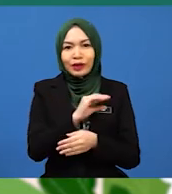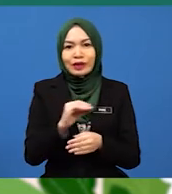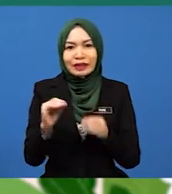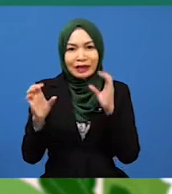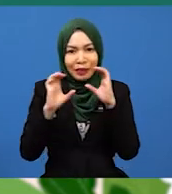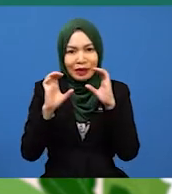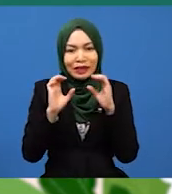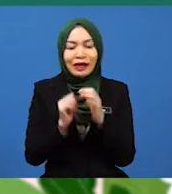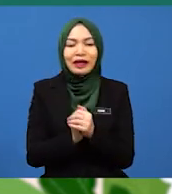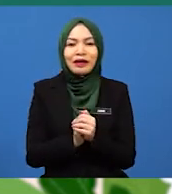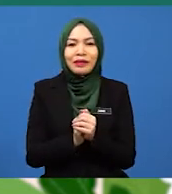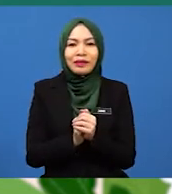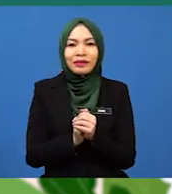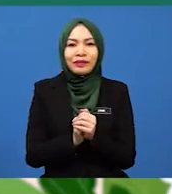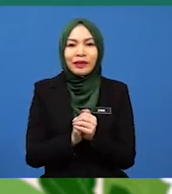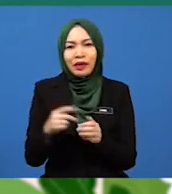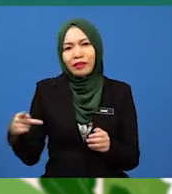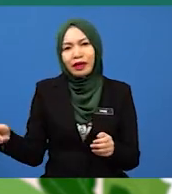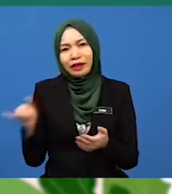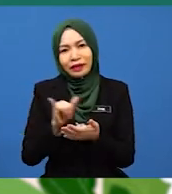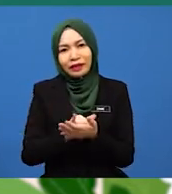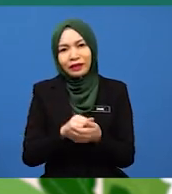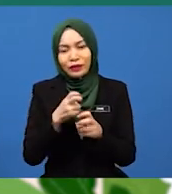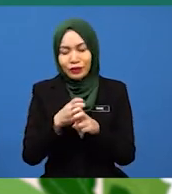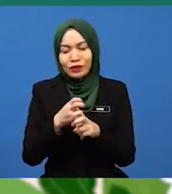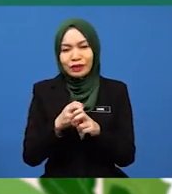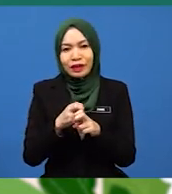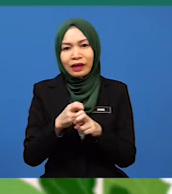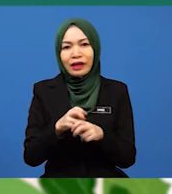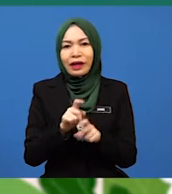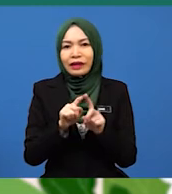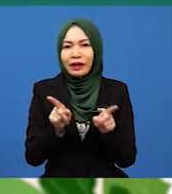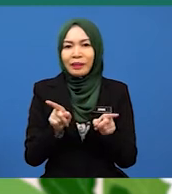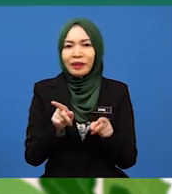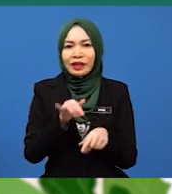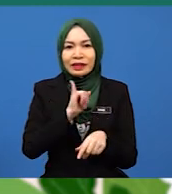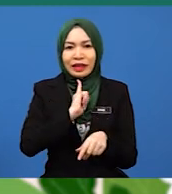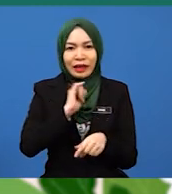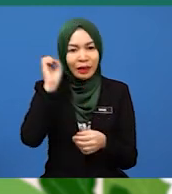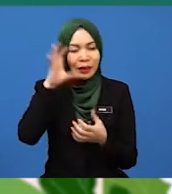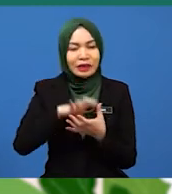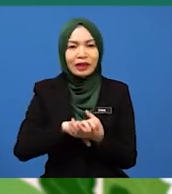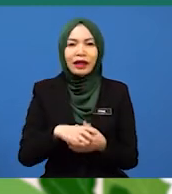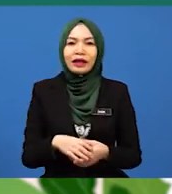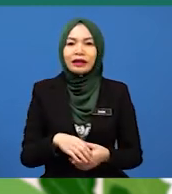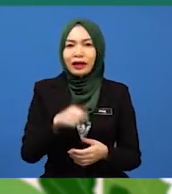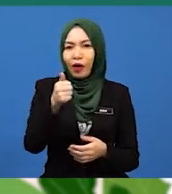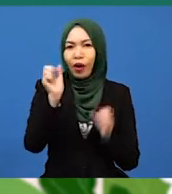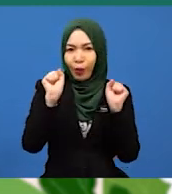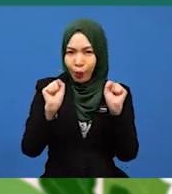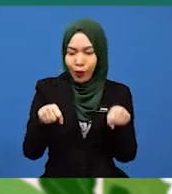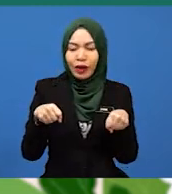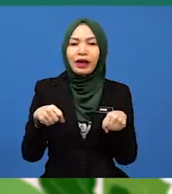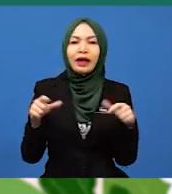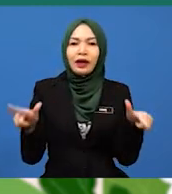Memang sesuatu perkara itu sukar. Tetapi cikgu percaya murid-murid boleh